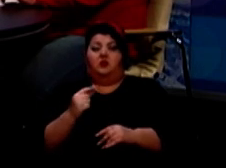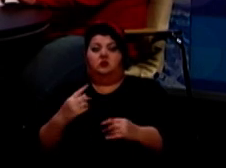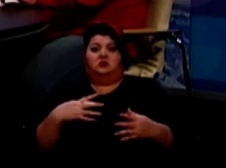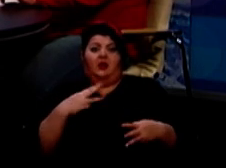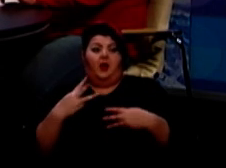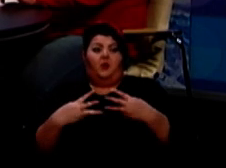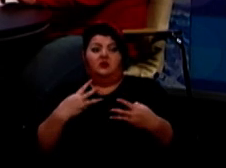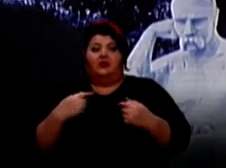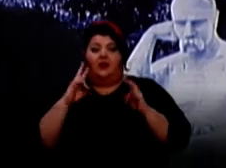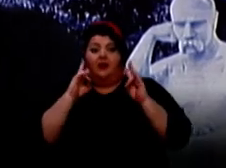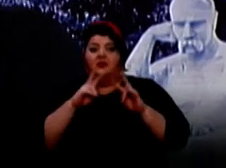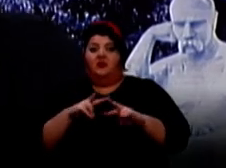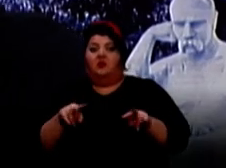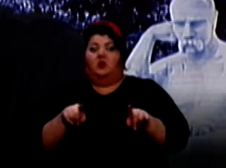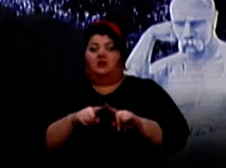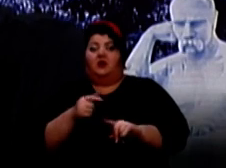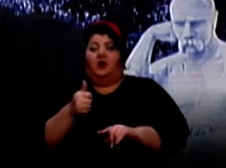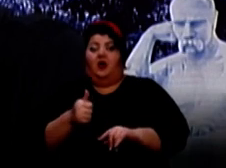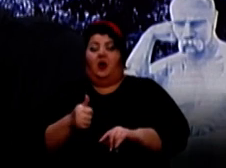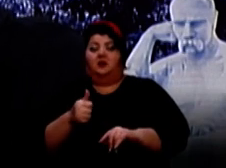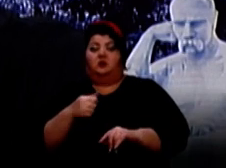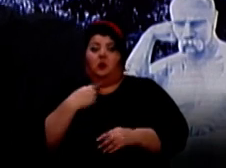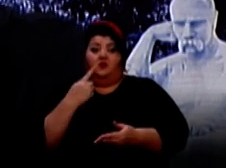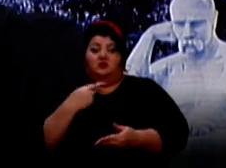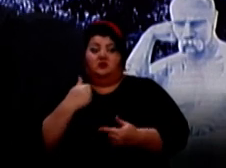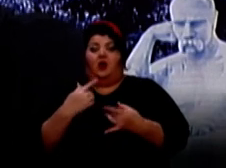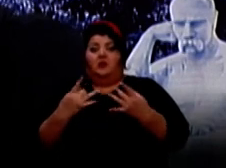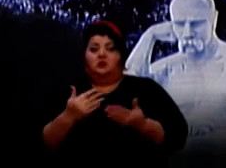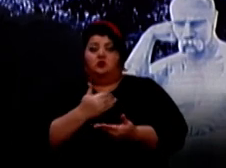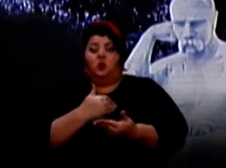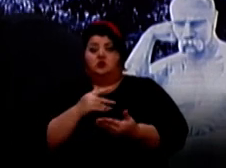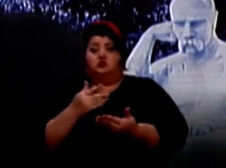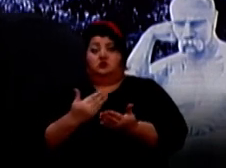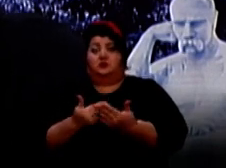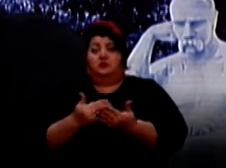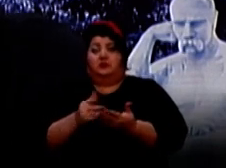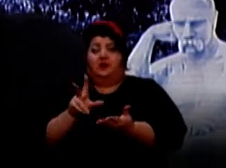Я не вмію так гарно говорити, як у нас пан депутат говорить, але я просто хочу навести приклад.